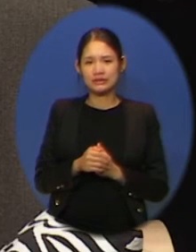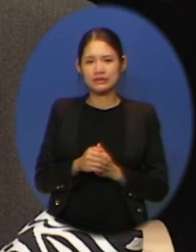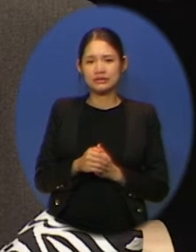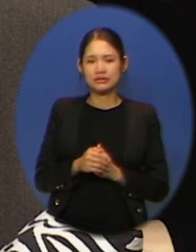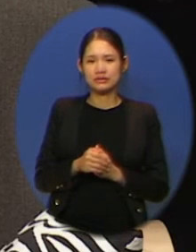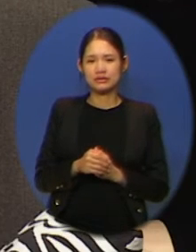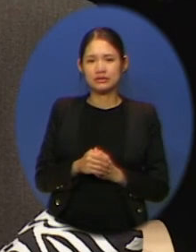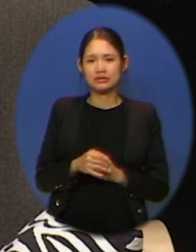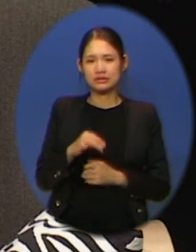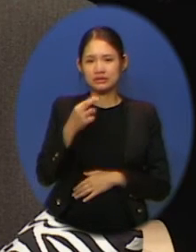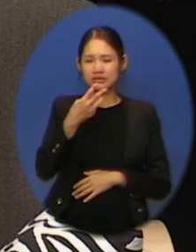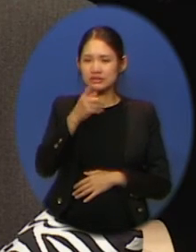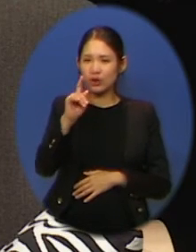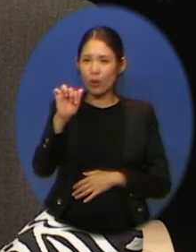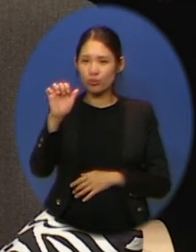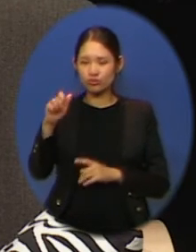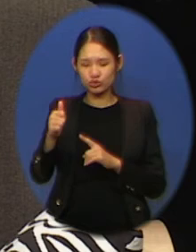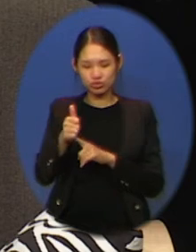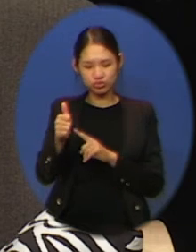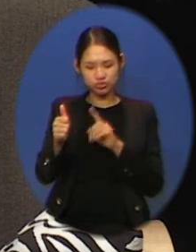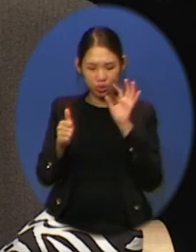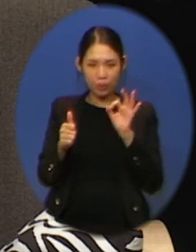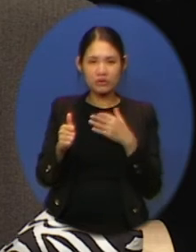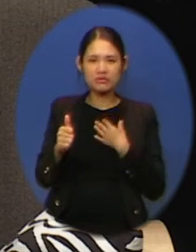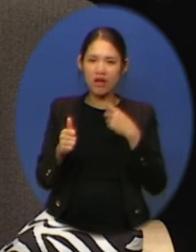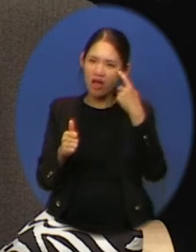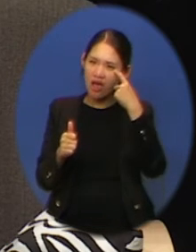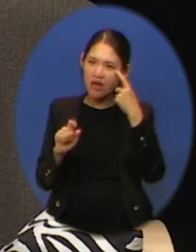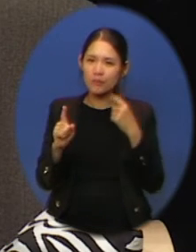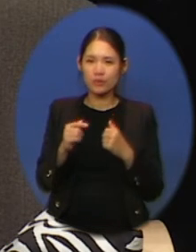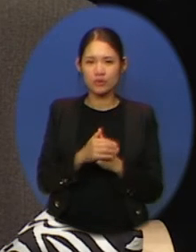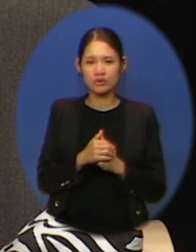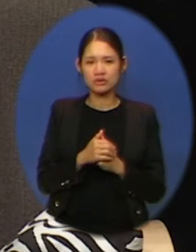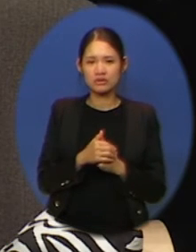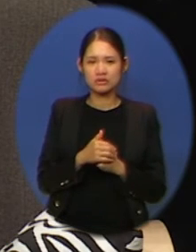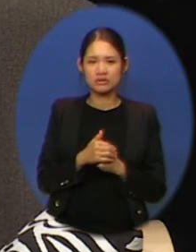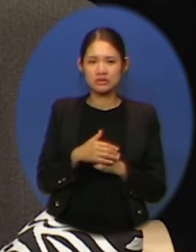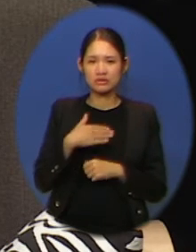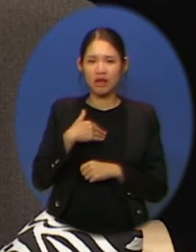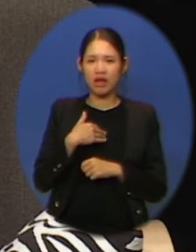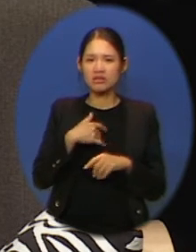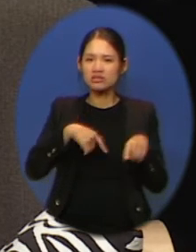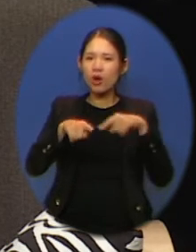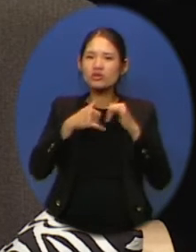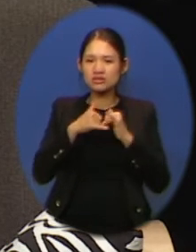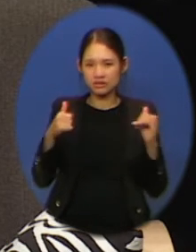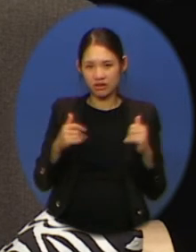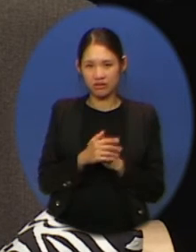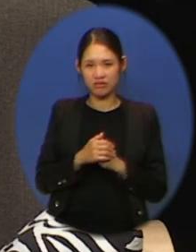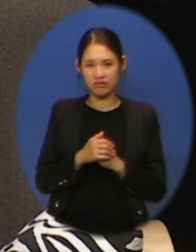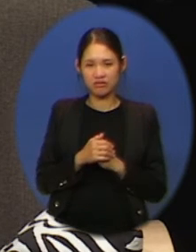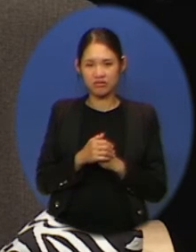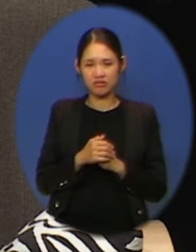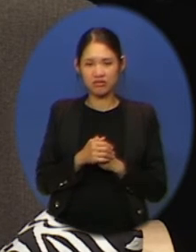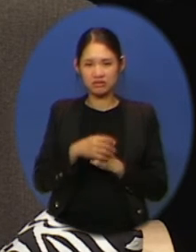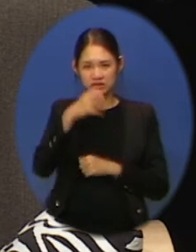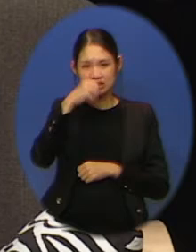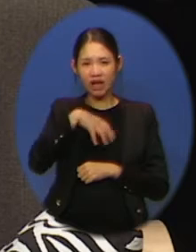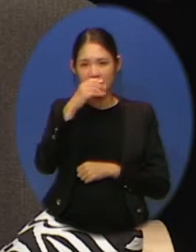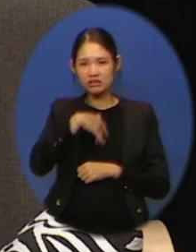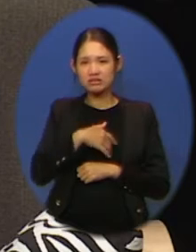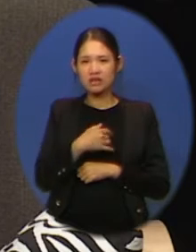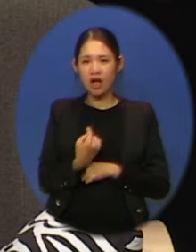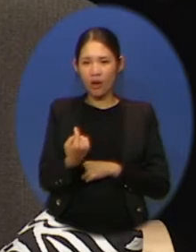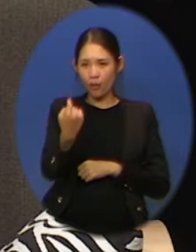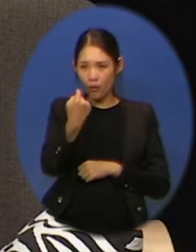트럼프를 보면 제 생각이 납니다. 저도 시장이 뭐 정치갑니까? 그다가 느닷없이 나와서 바깥에서